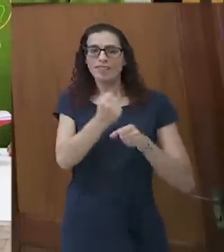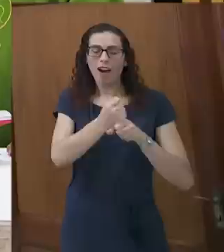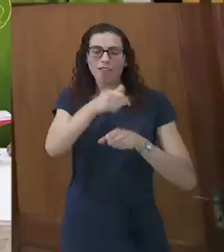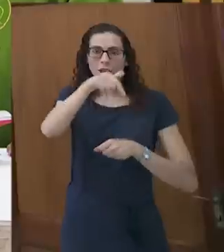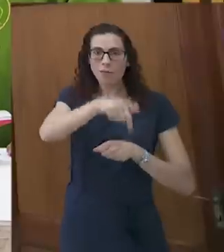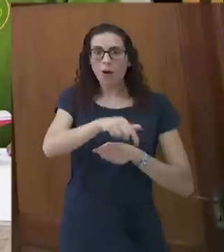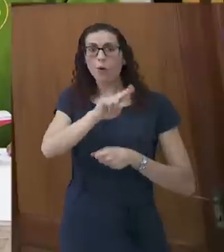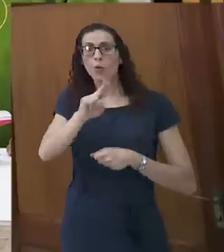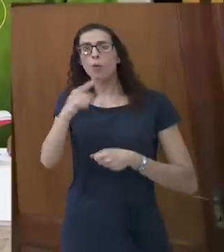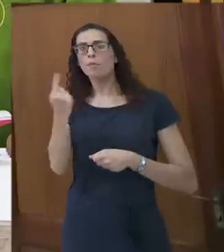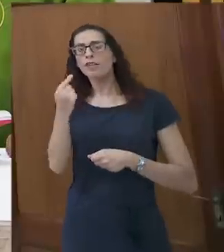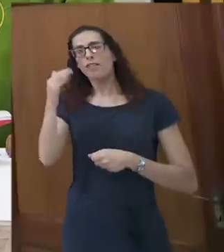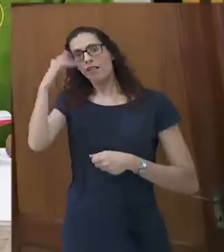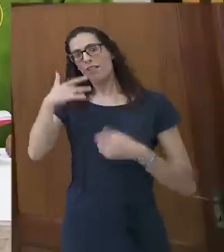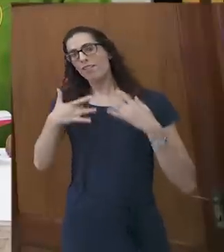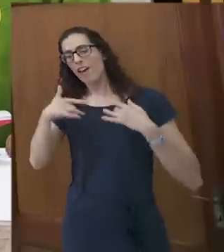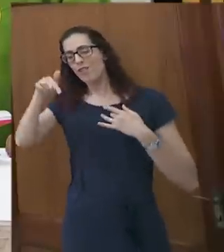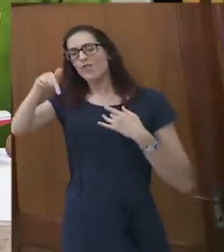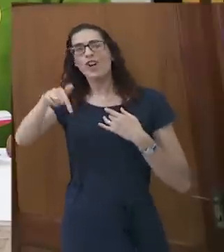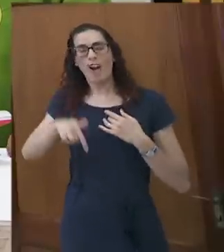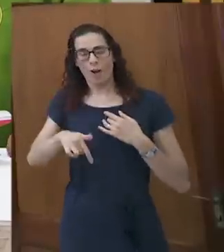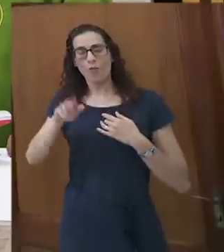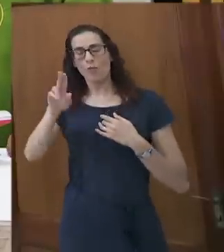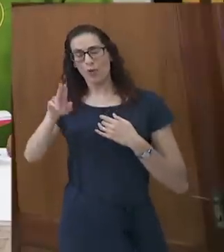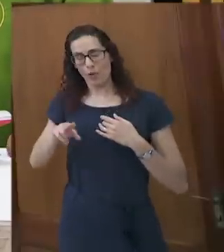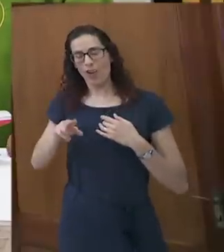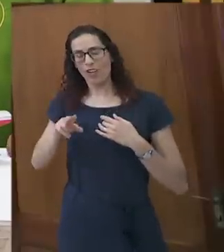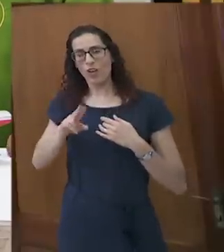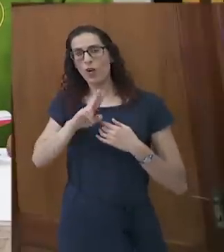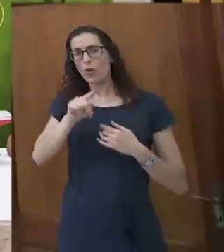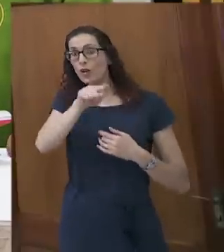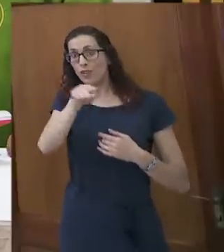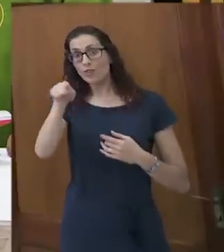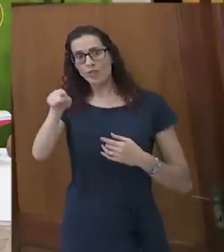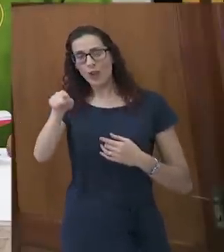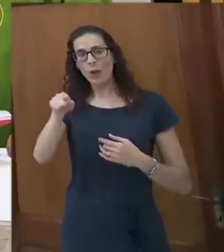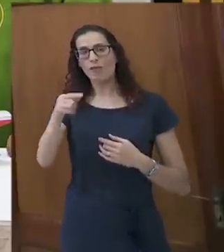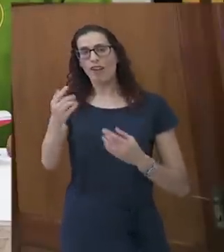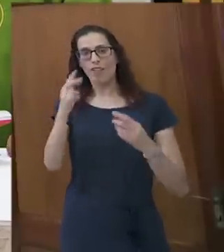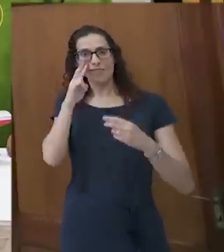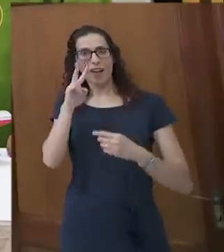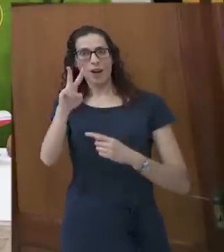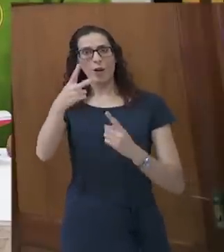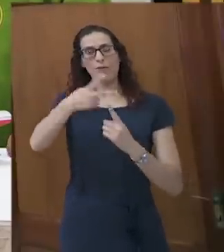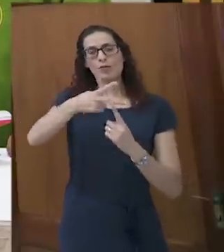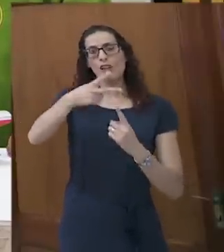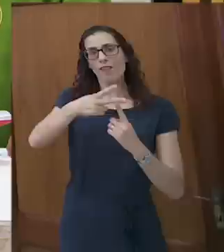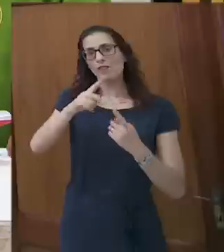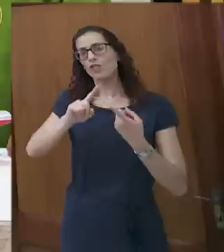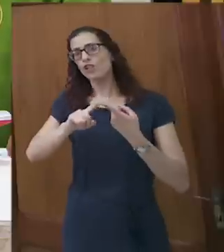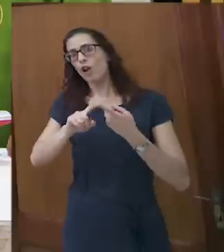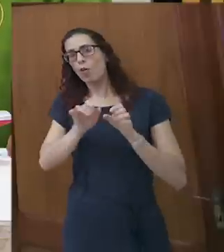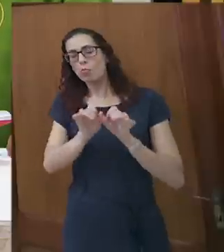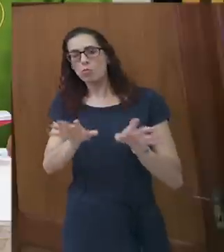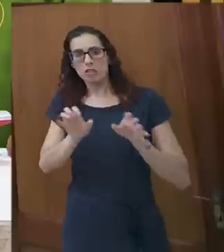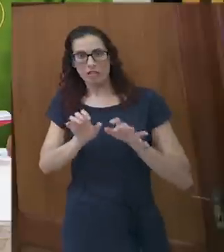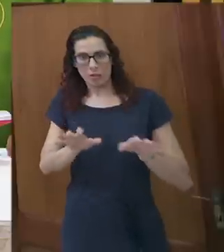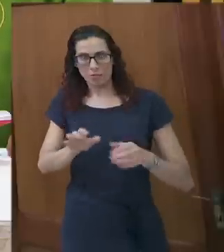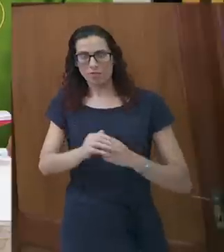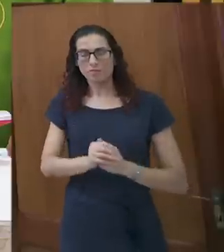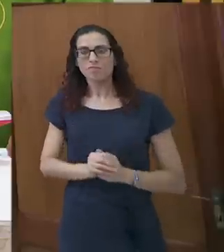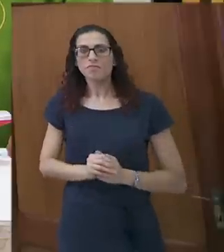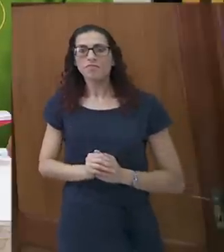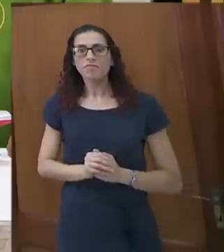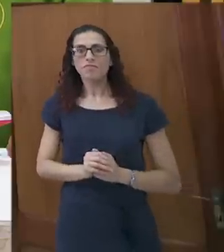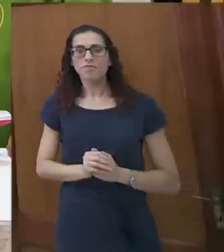u lilkom il-koll li qegħdin isseguna permezz ta' television u social media. Din